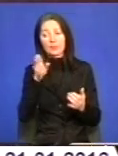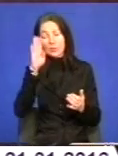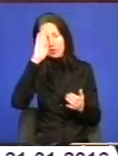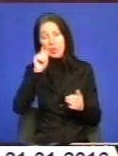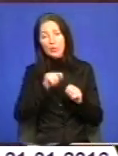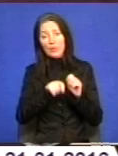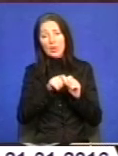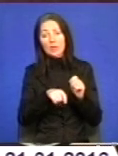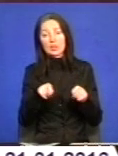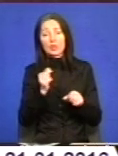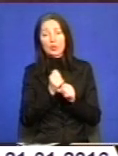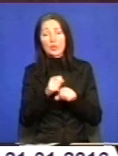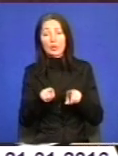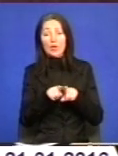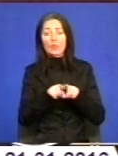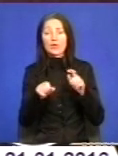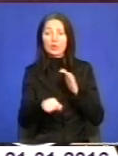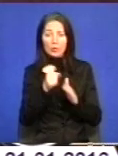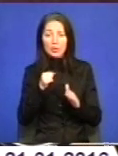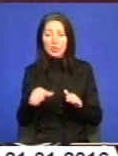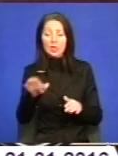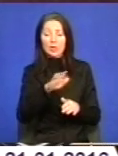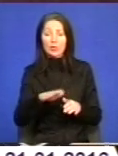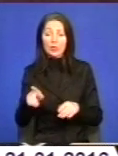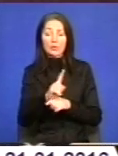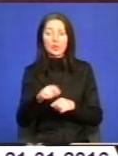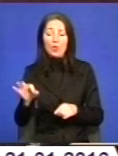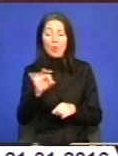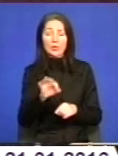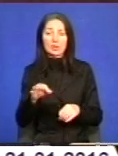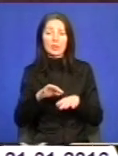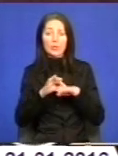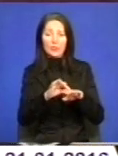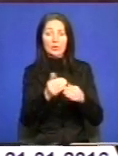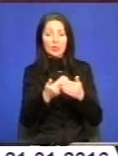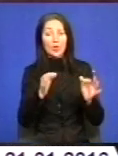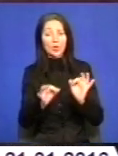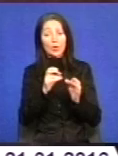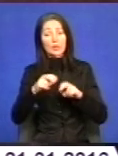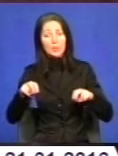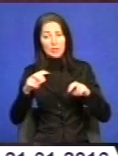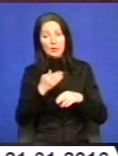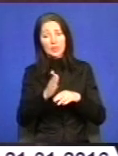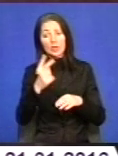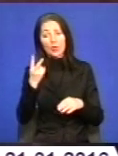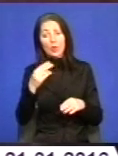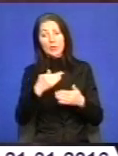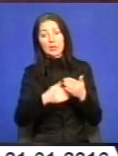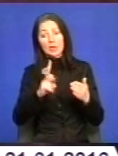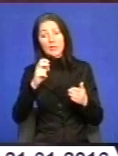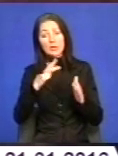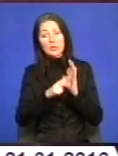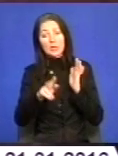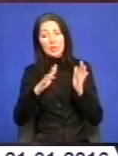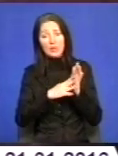до вчинення аналогічних злочинів на території Тернопільської області. Проводиться досудове розслідування. За частиною 2 статті 289